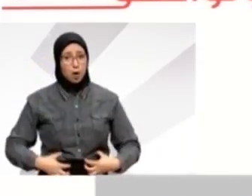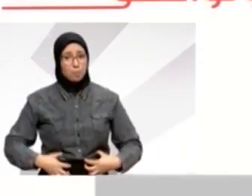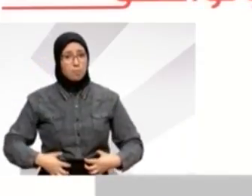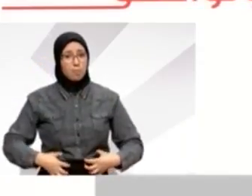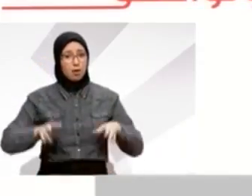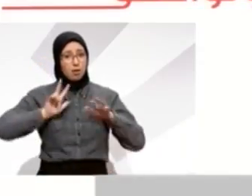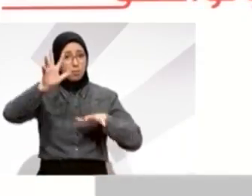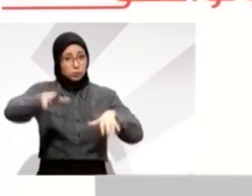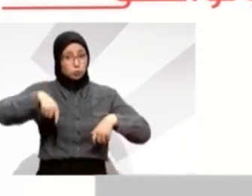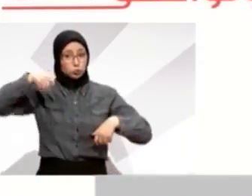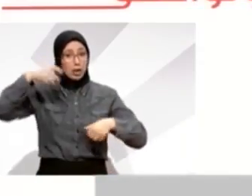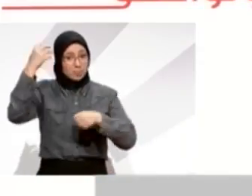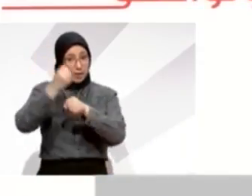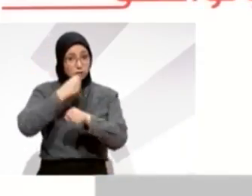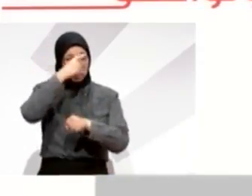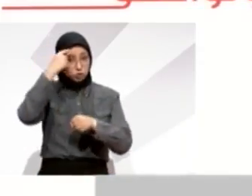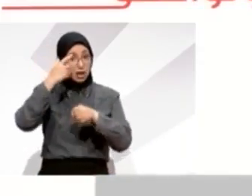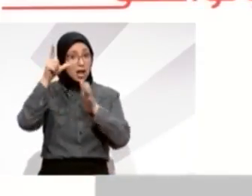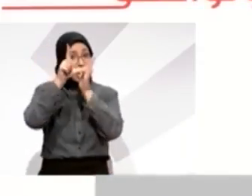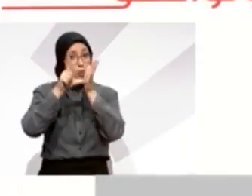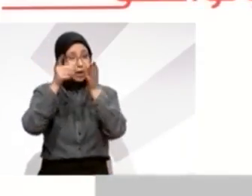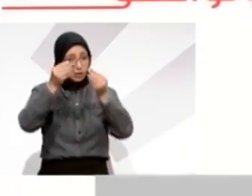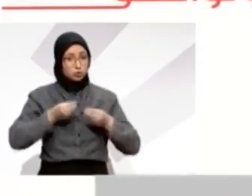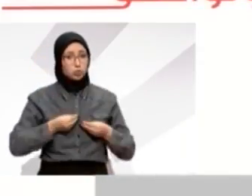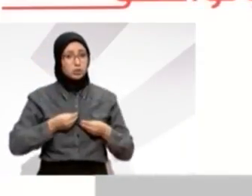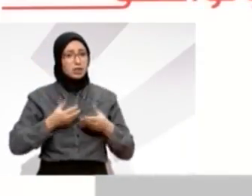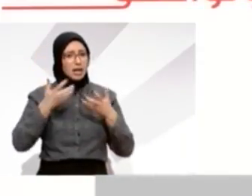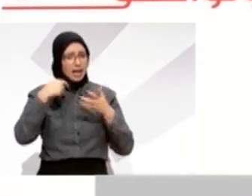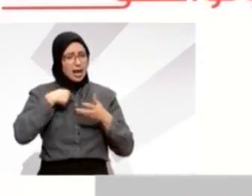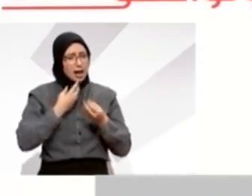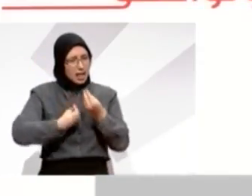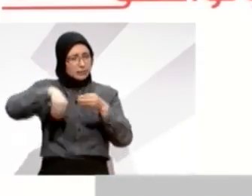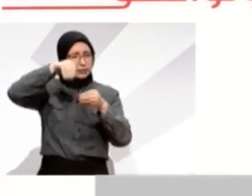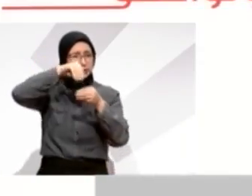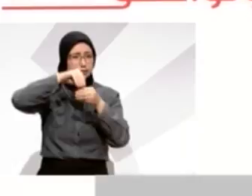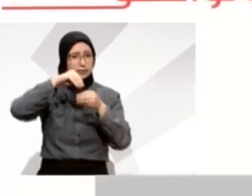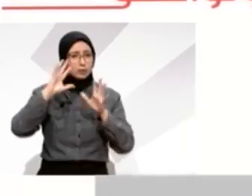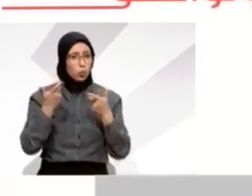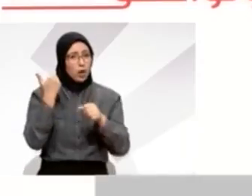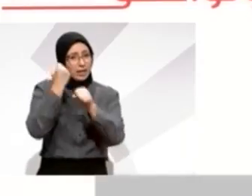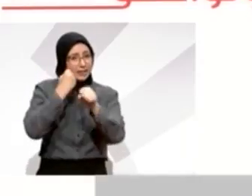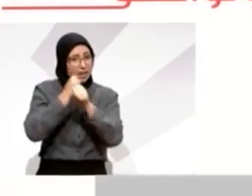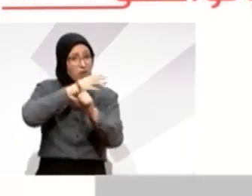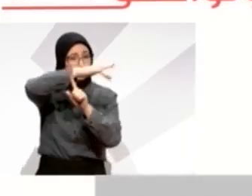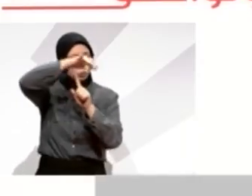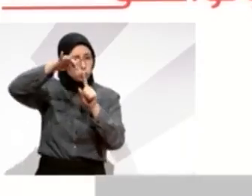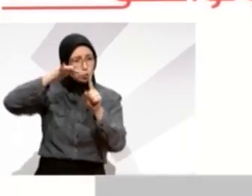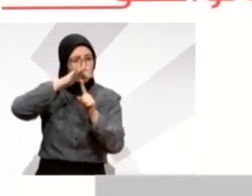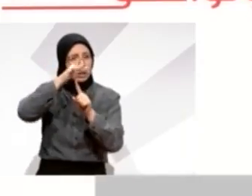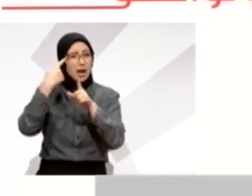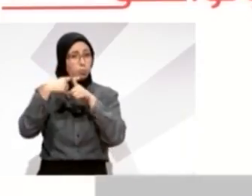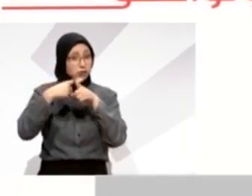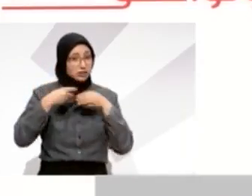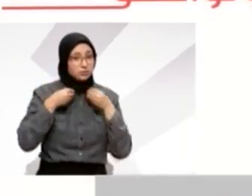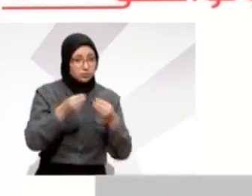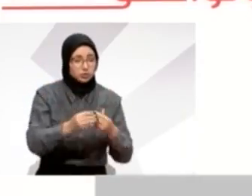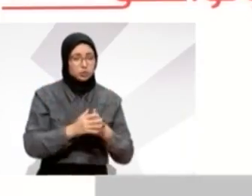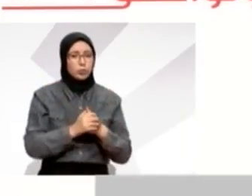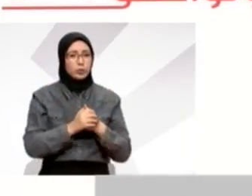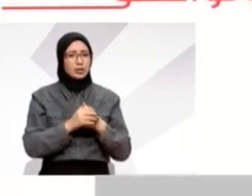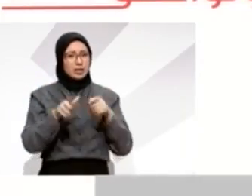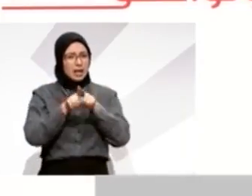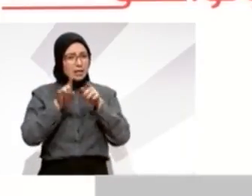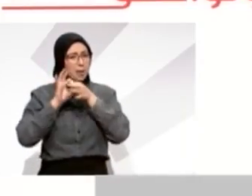حتى في ال في القانون انه نضيف اه خدمه اجتماعيه في بلادي اه تتماشى مع